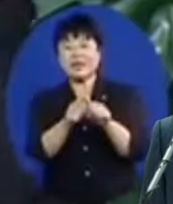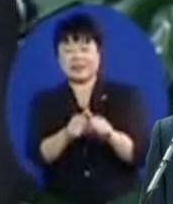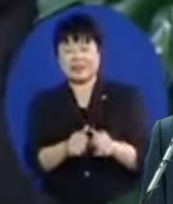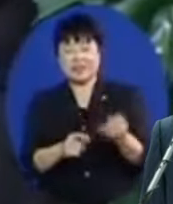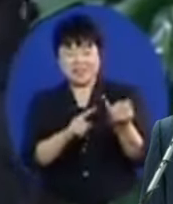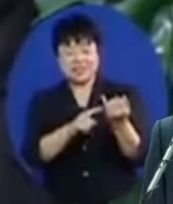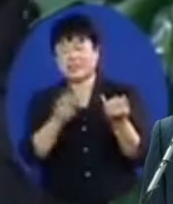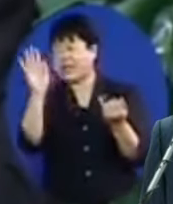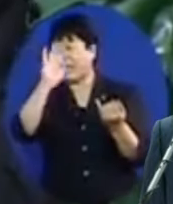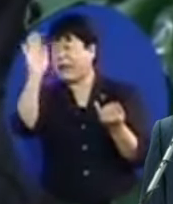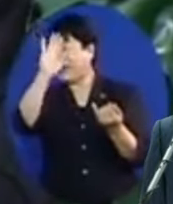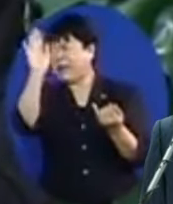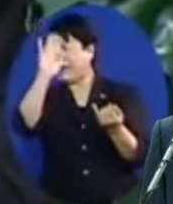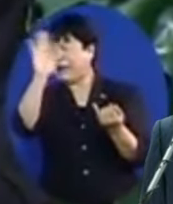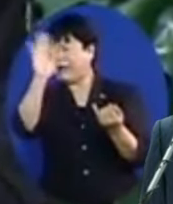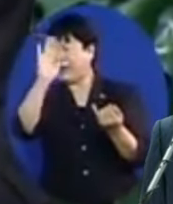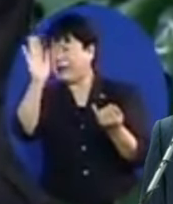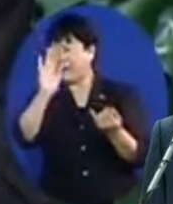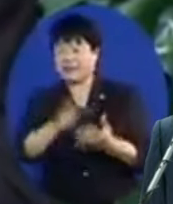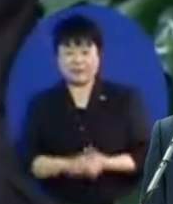여성이 막 이래요.